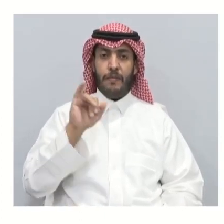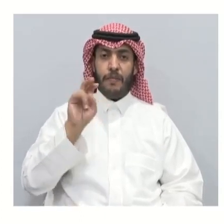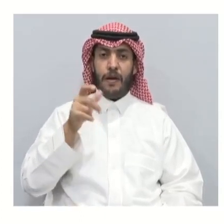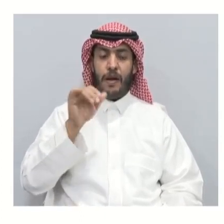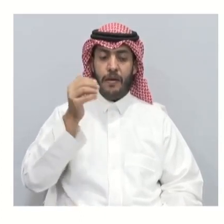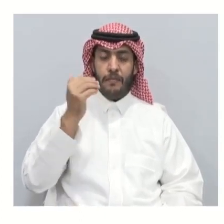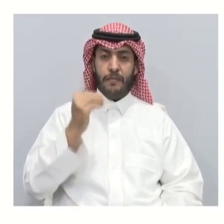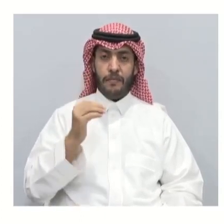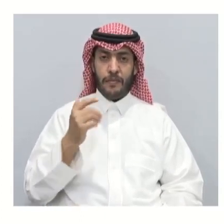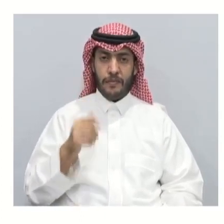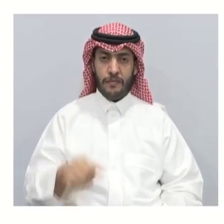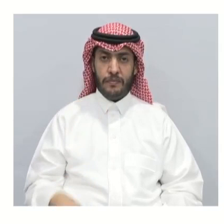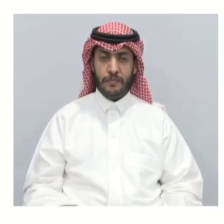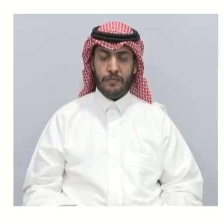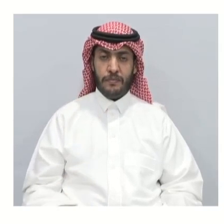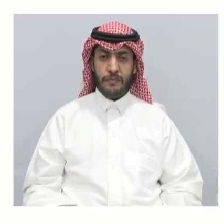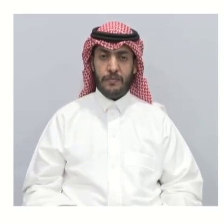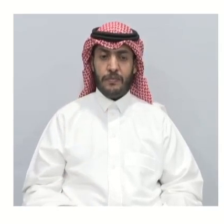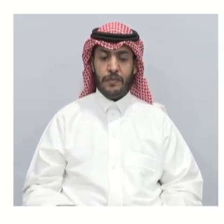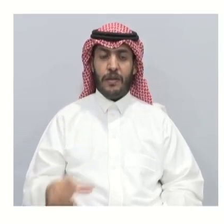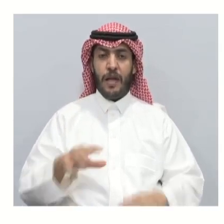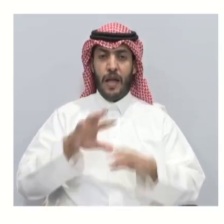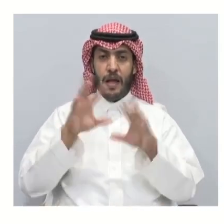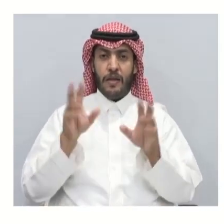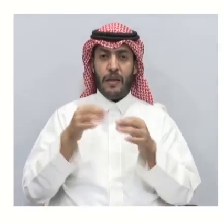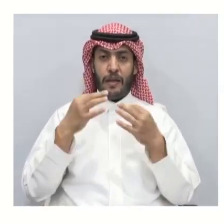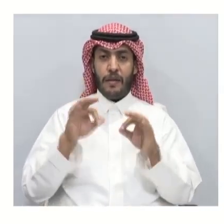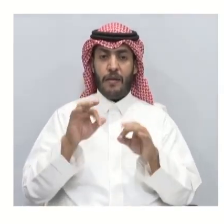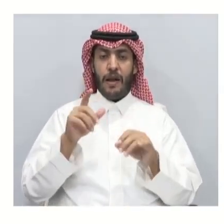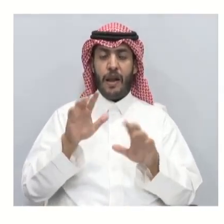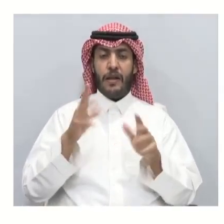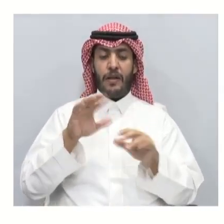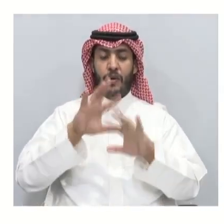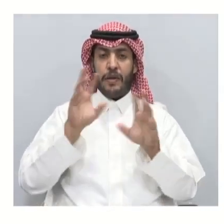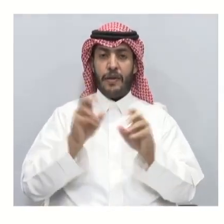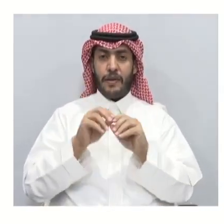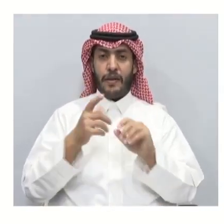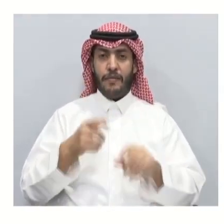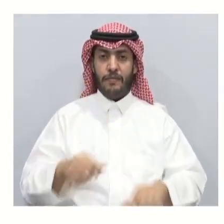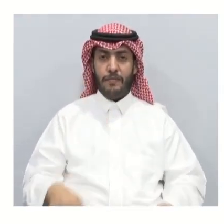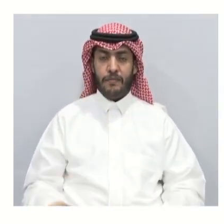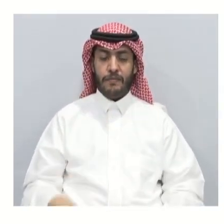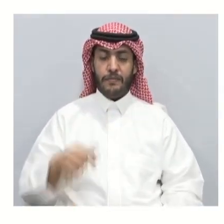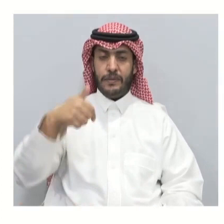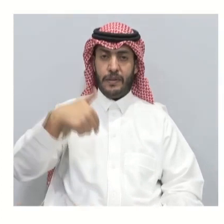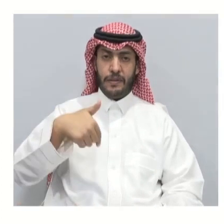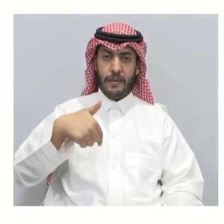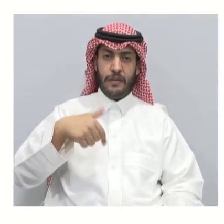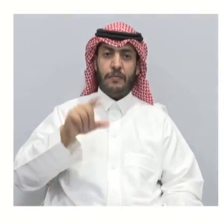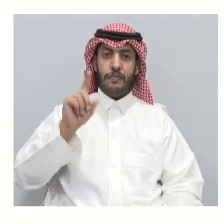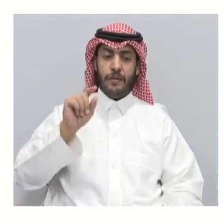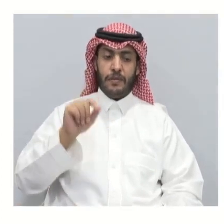ماذا اكتب يا ابطال عدد جميع الاشياء كم عددها كلها سته